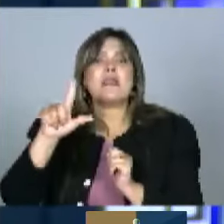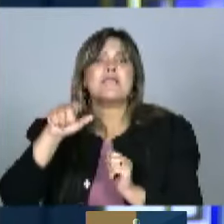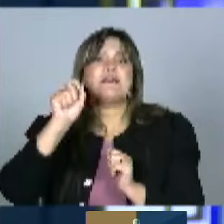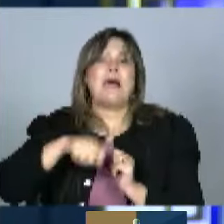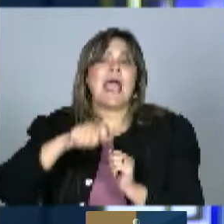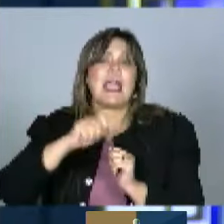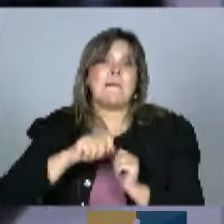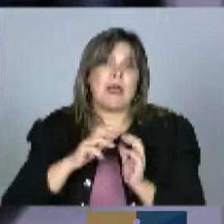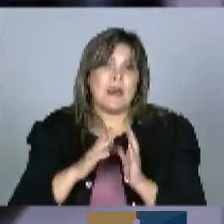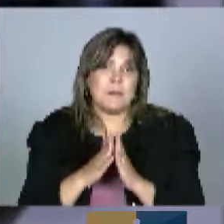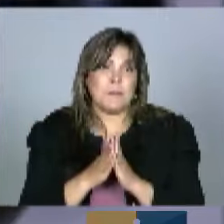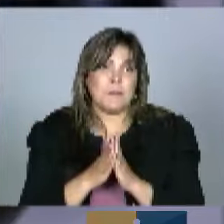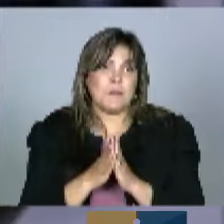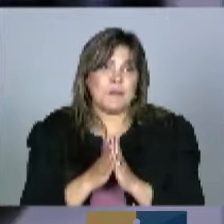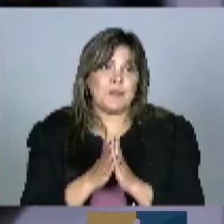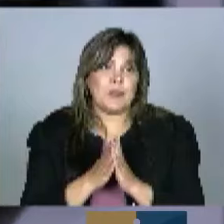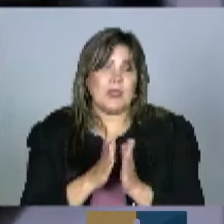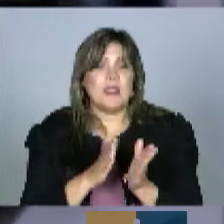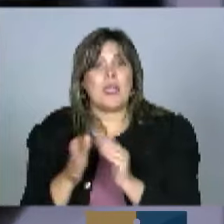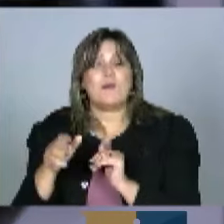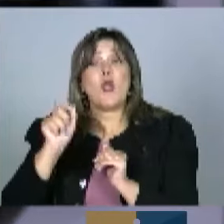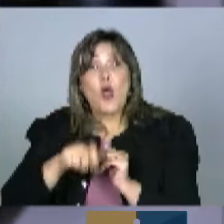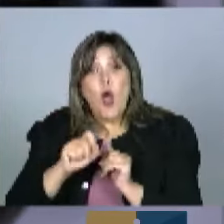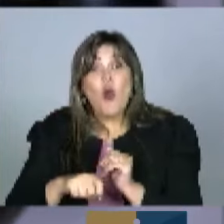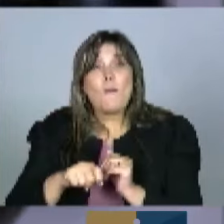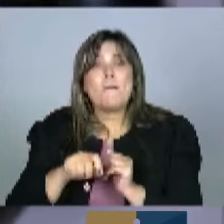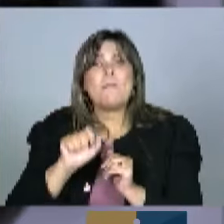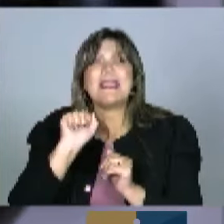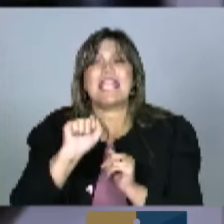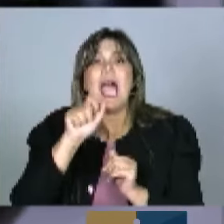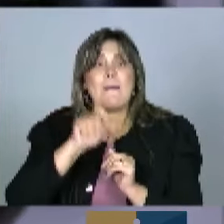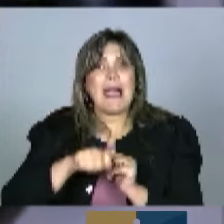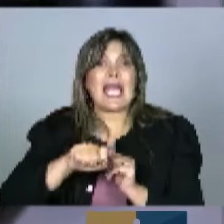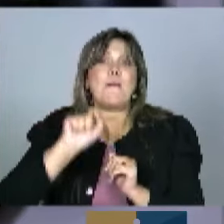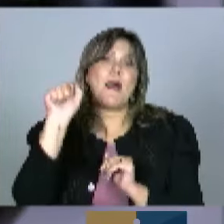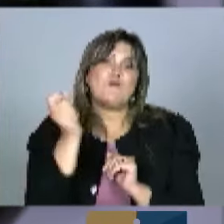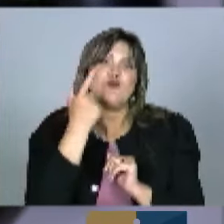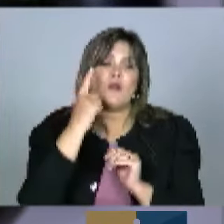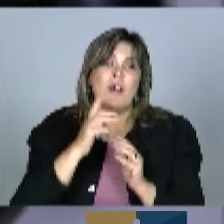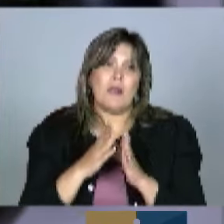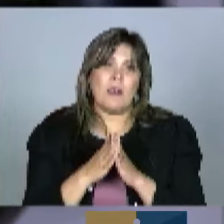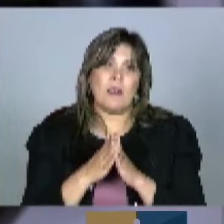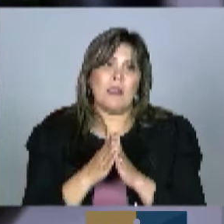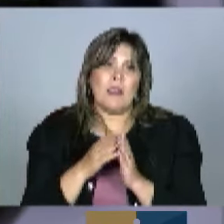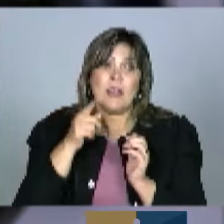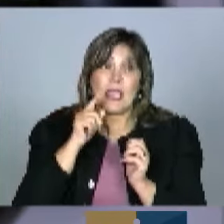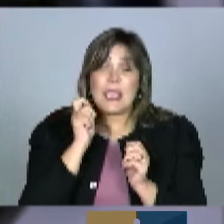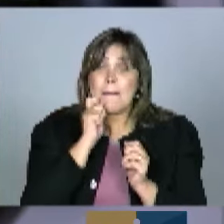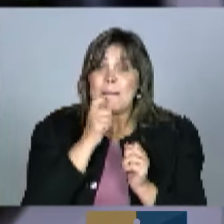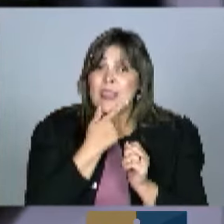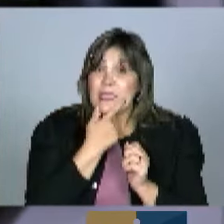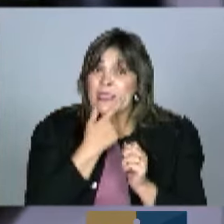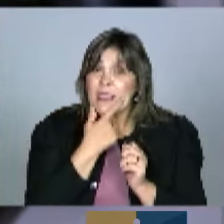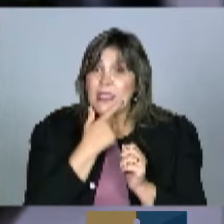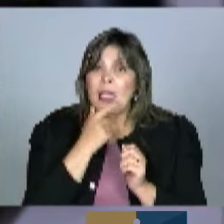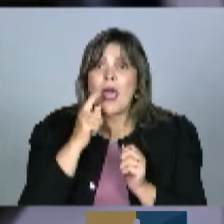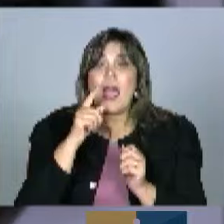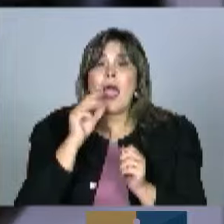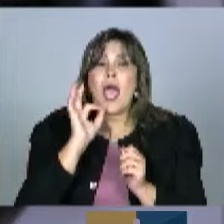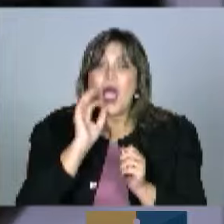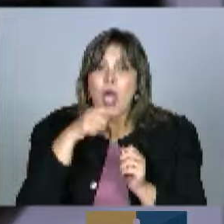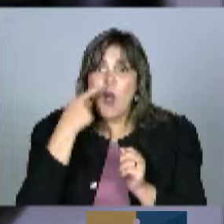طب بالنسبه لحكم القضائي المستعجل حضرتك قلت اطعني فيه خلال 15 يوم طيب امتى اطعن بالنقض